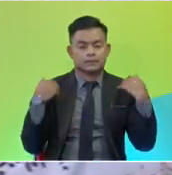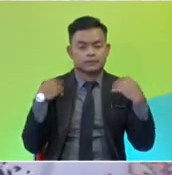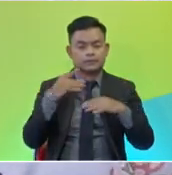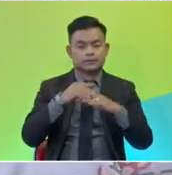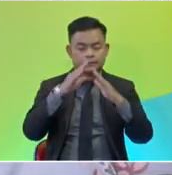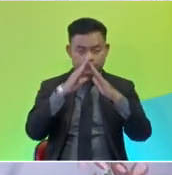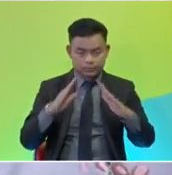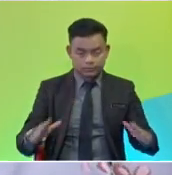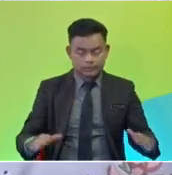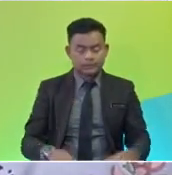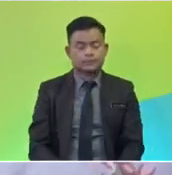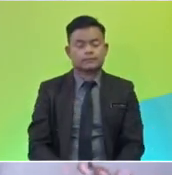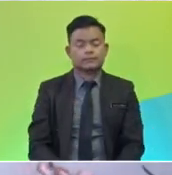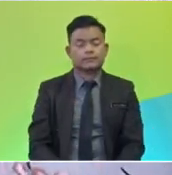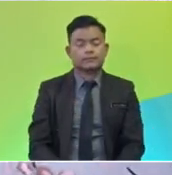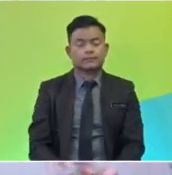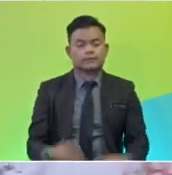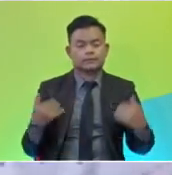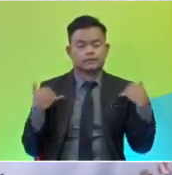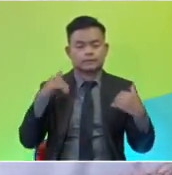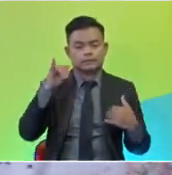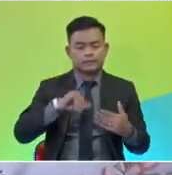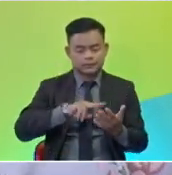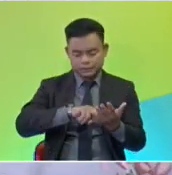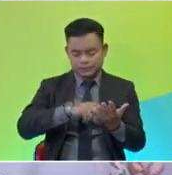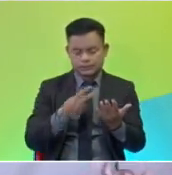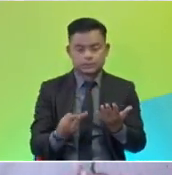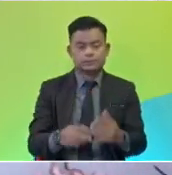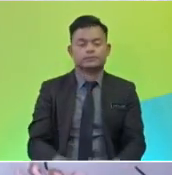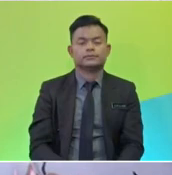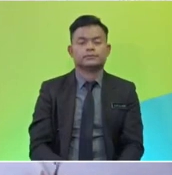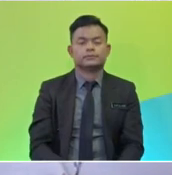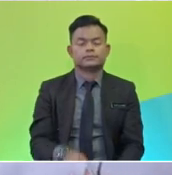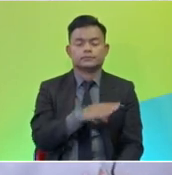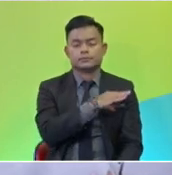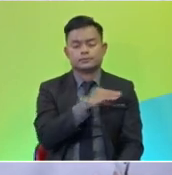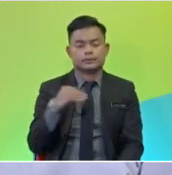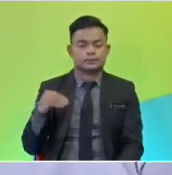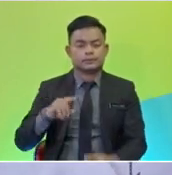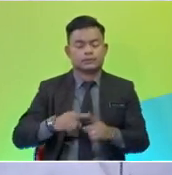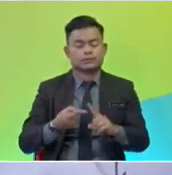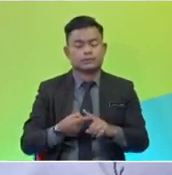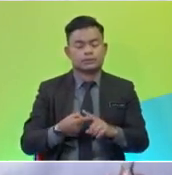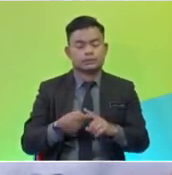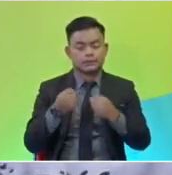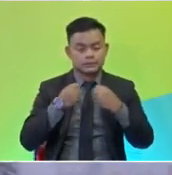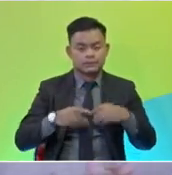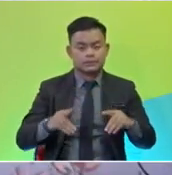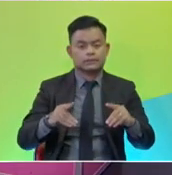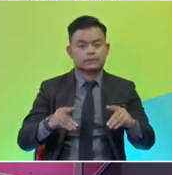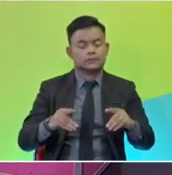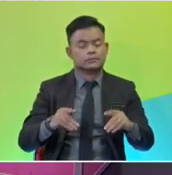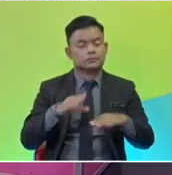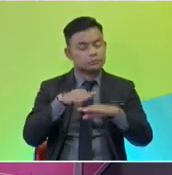tengok ni Aisa dah jatuh kawan-kawan okey dan kawannya sedang memujuklah sebab kita dah sakit